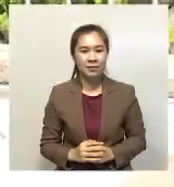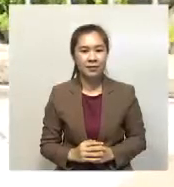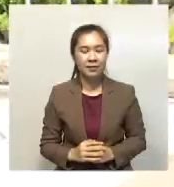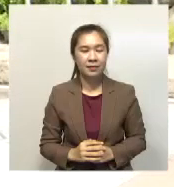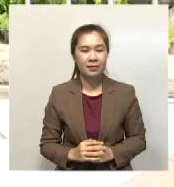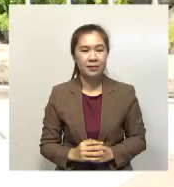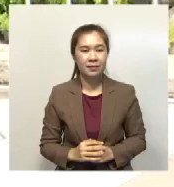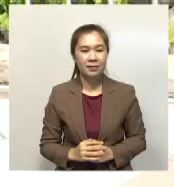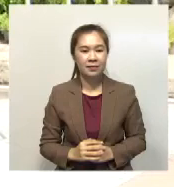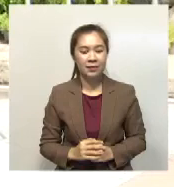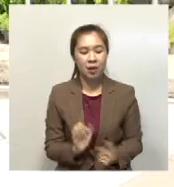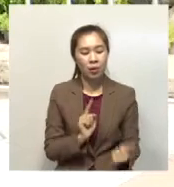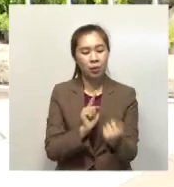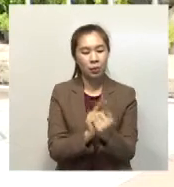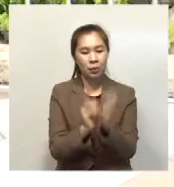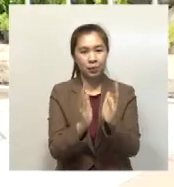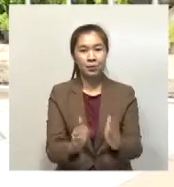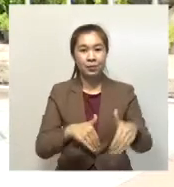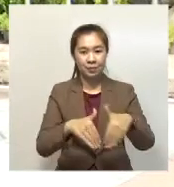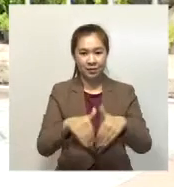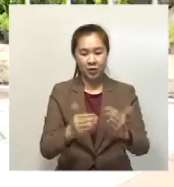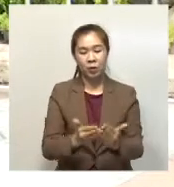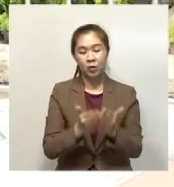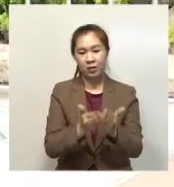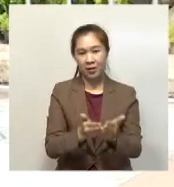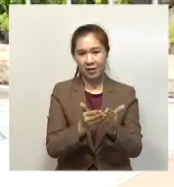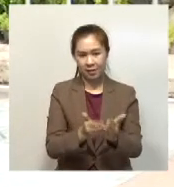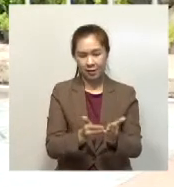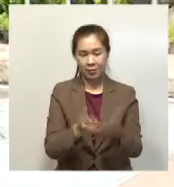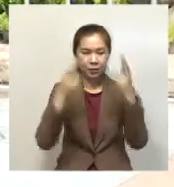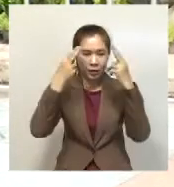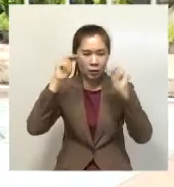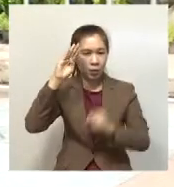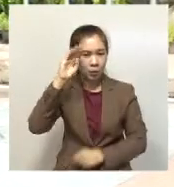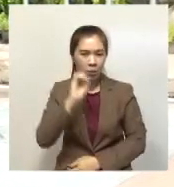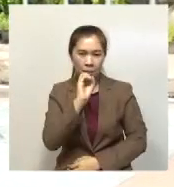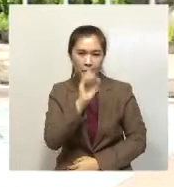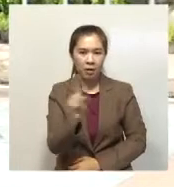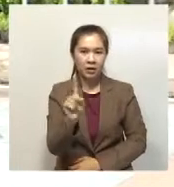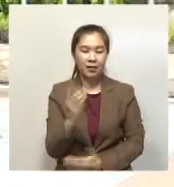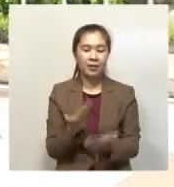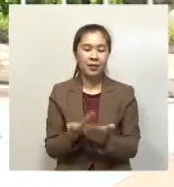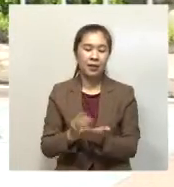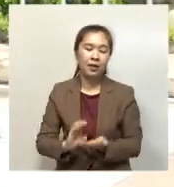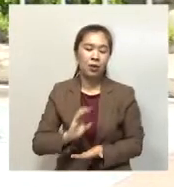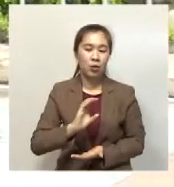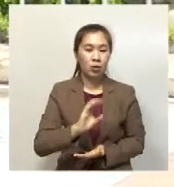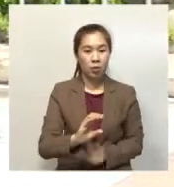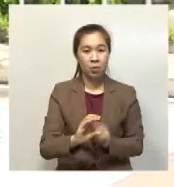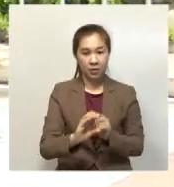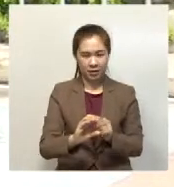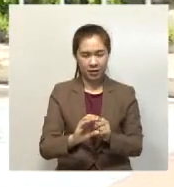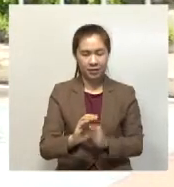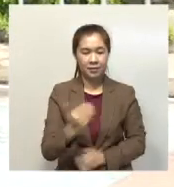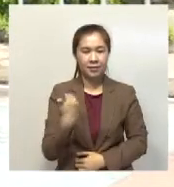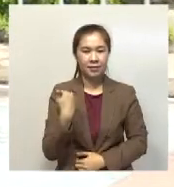และระหว่างที่พบกับประชาชนที่ท่าเรือเทเวศนะคะนายกรัฐมนตรีได้เน้นย้ำถึงการใช้งบประมาณแผ่นดินว่าจะมีการ